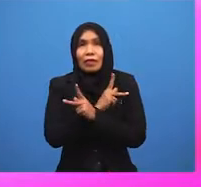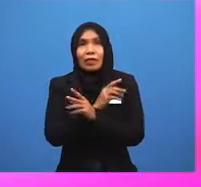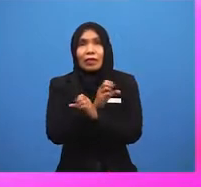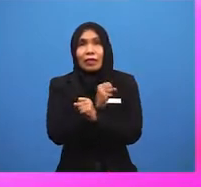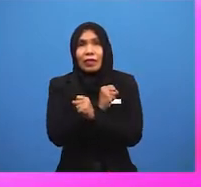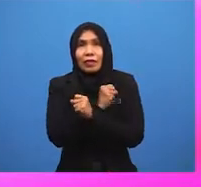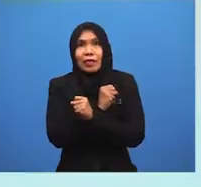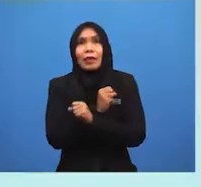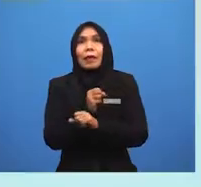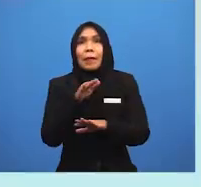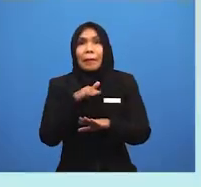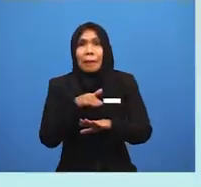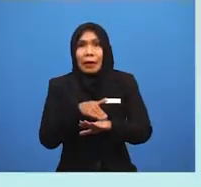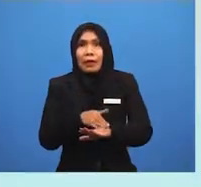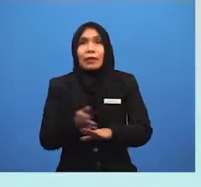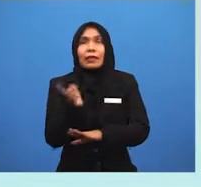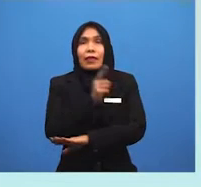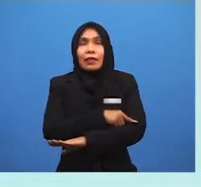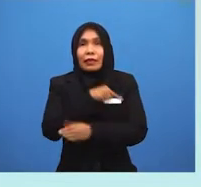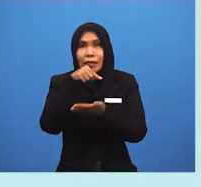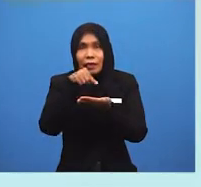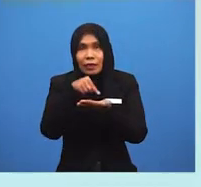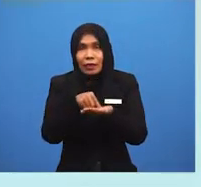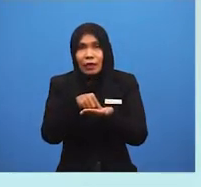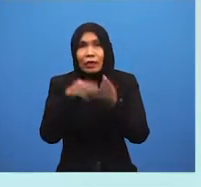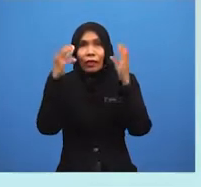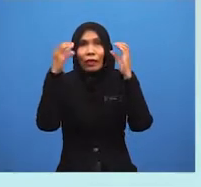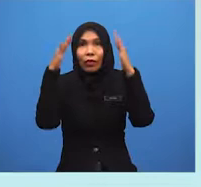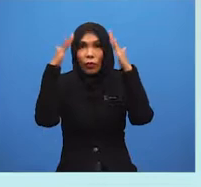pada hari ini, cikgu akan fokuskan kepada